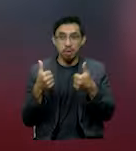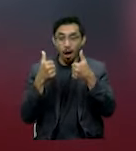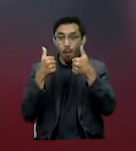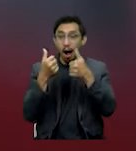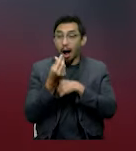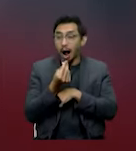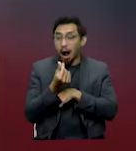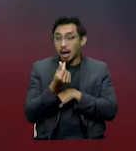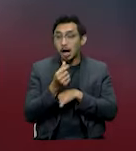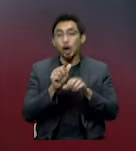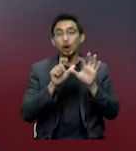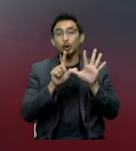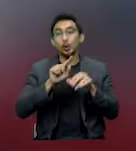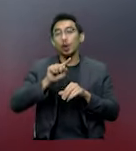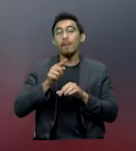8,9 miliar rupiah.